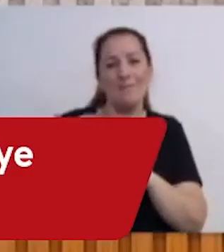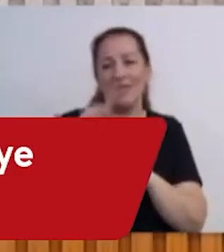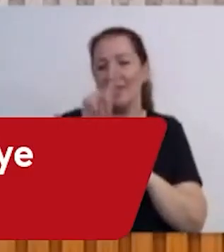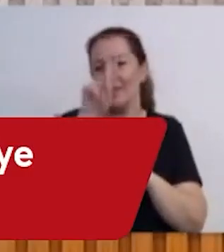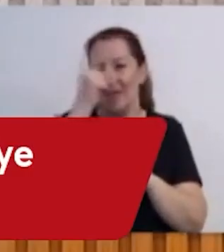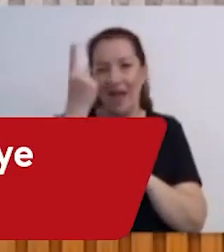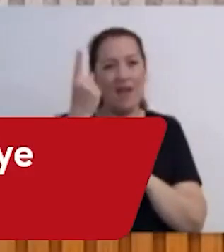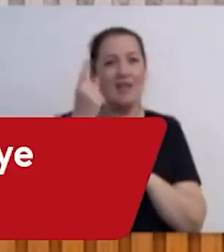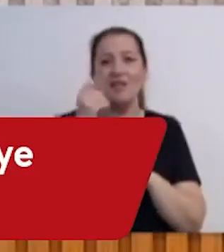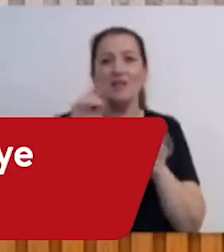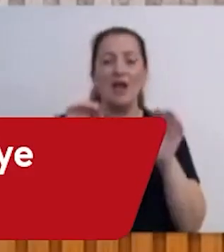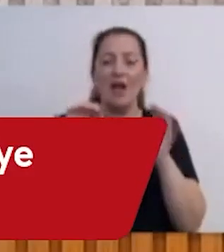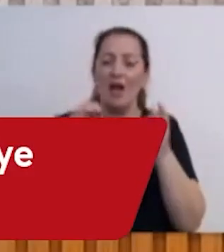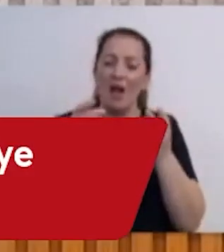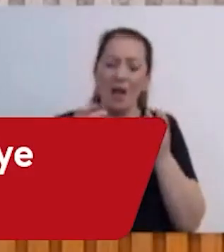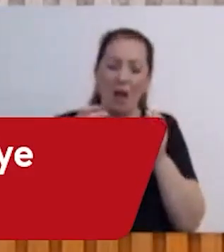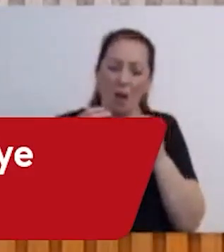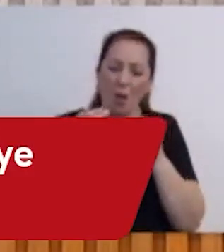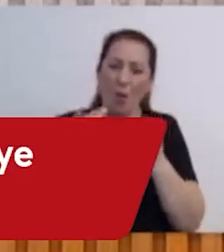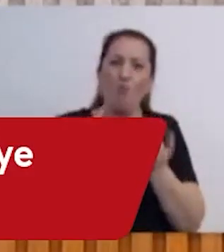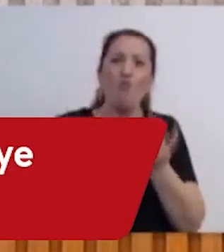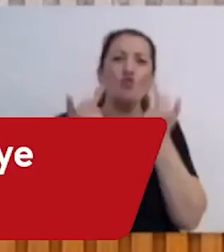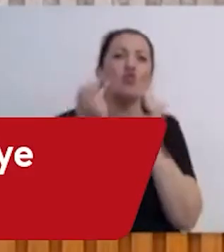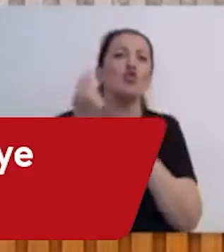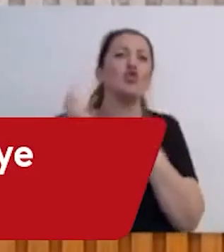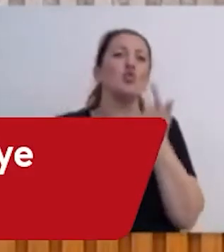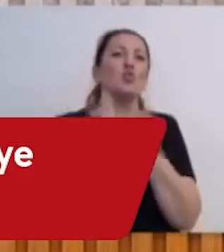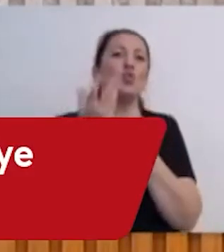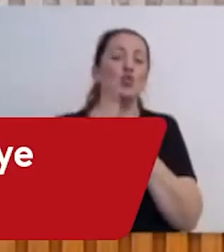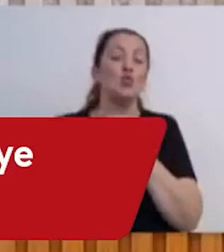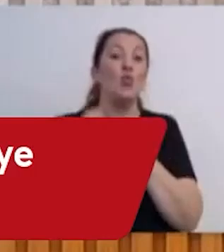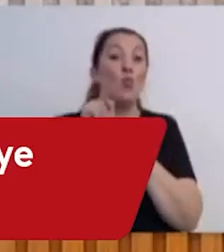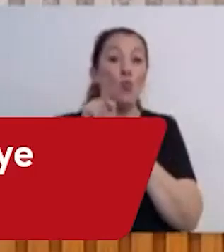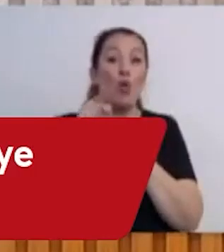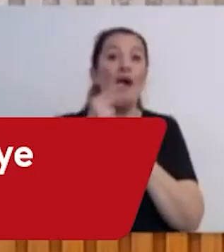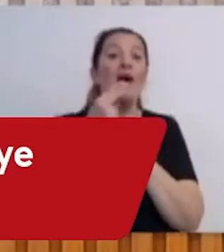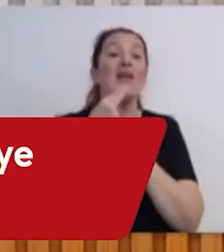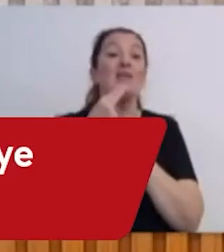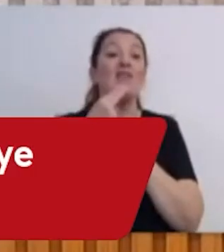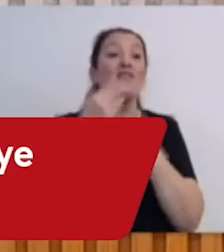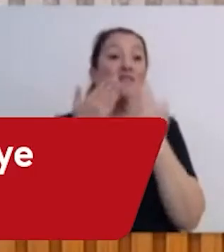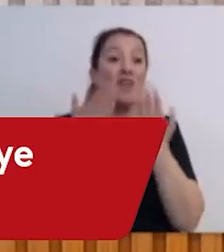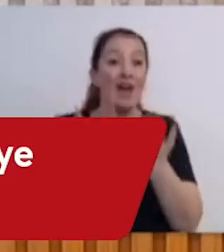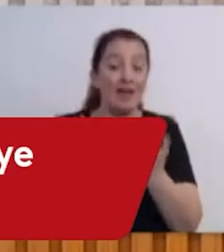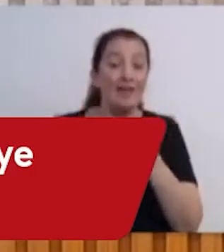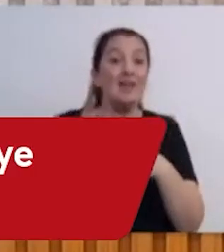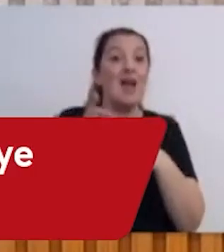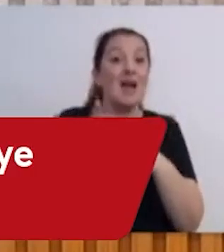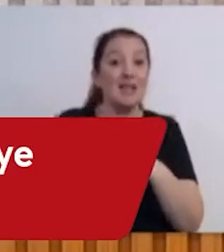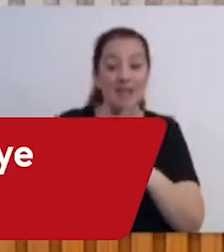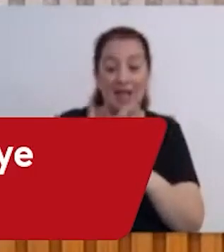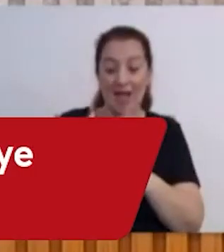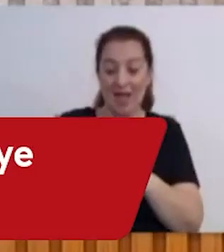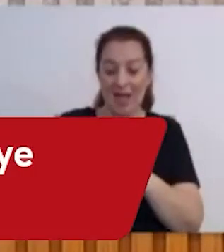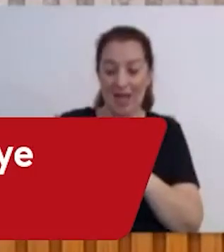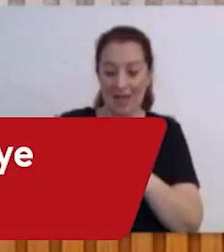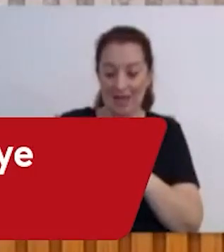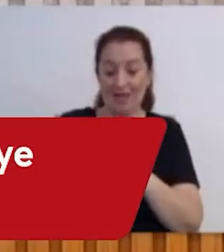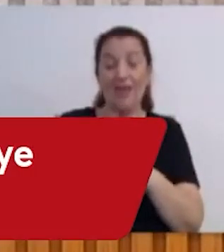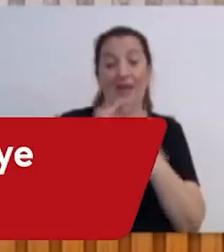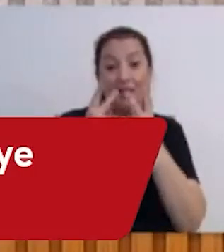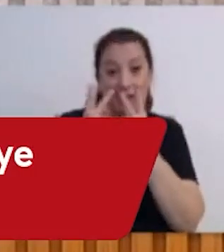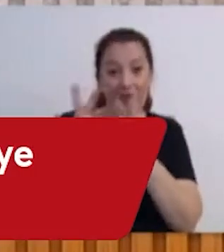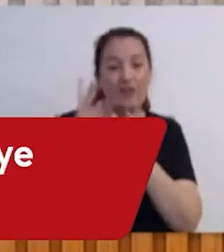sadece geçici olarak meşgul etmiş oluruz. Bu hanımefendiye aslında kendi tarafından